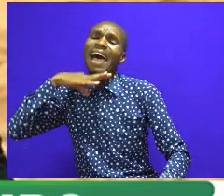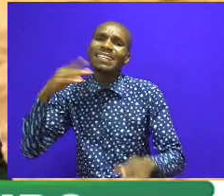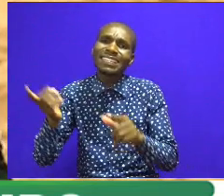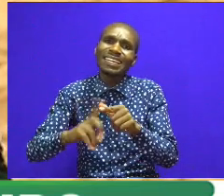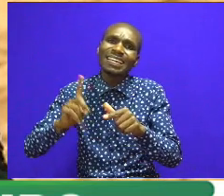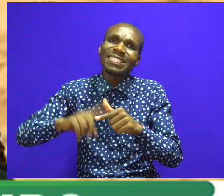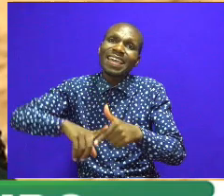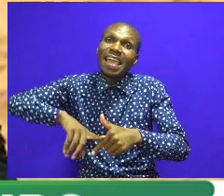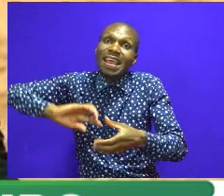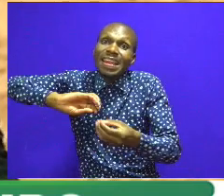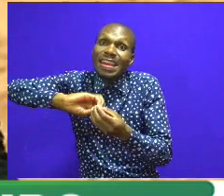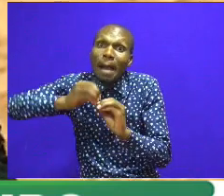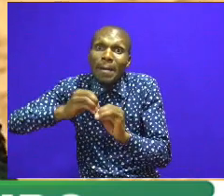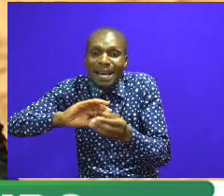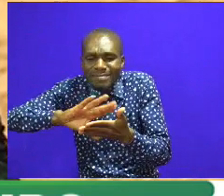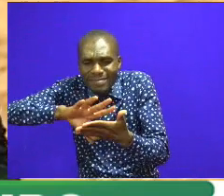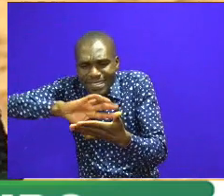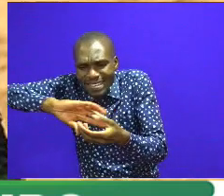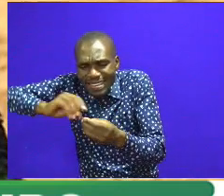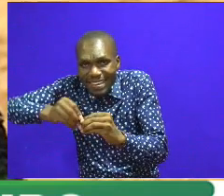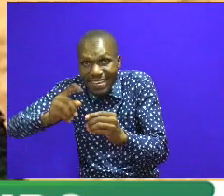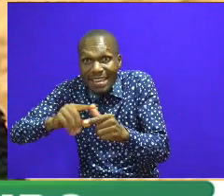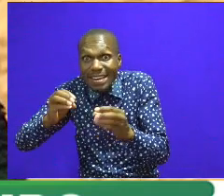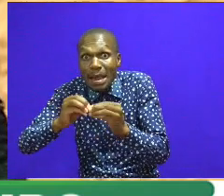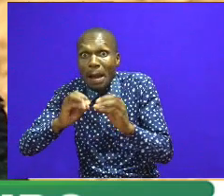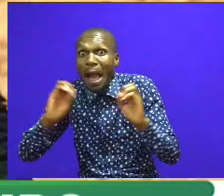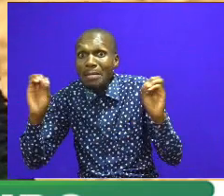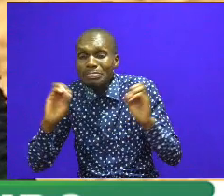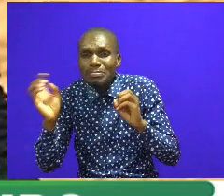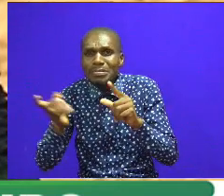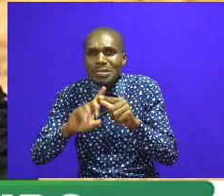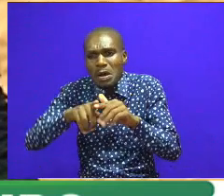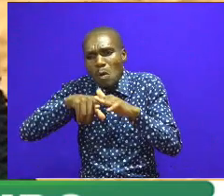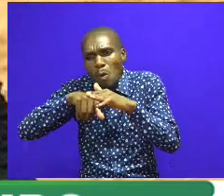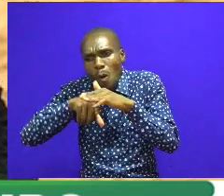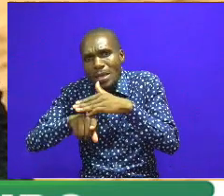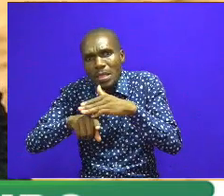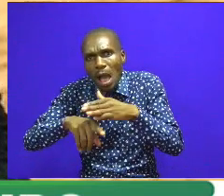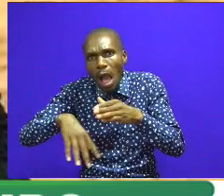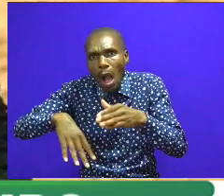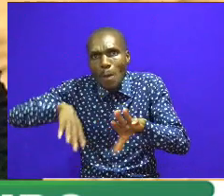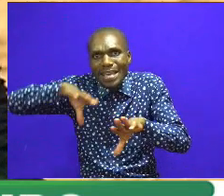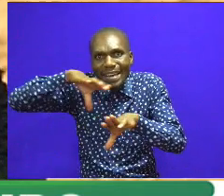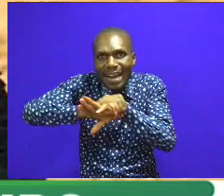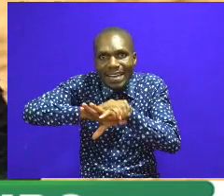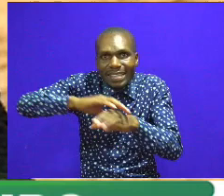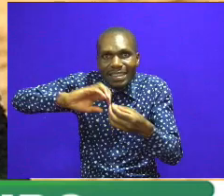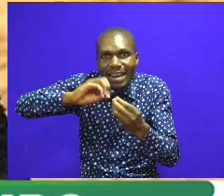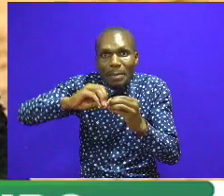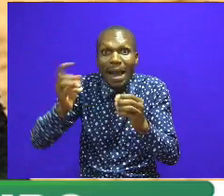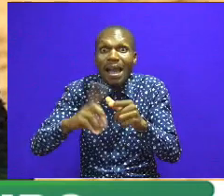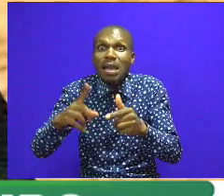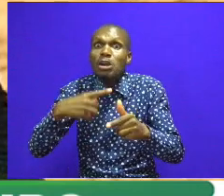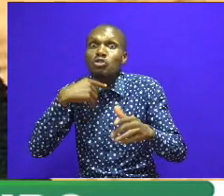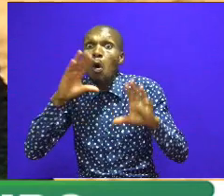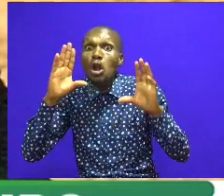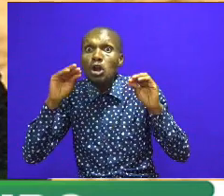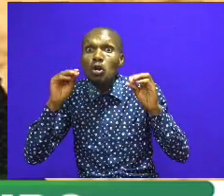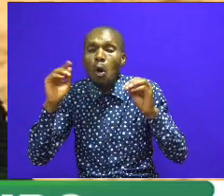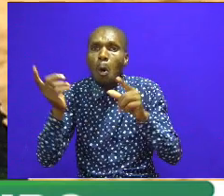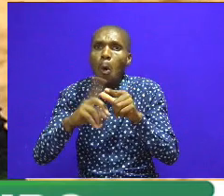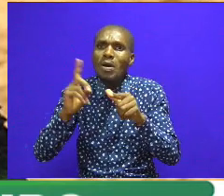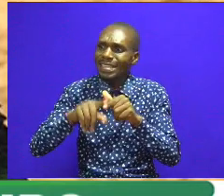chinamba chiyabo. Ntu ntubuwa tinamba. Toka chikogenda tuchikubuata chinamba, toka kaniwa. Nga ne